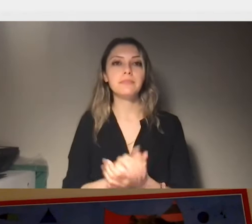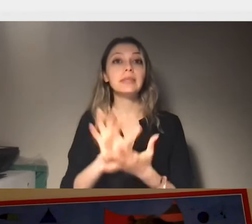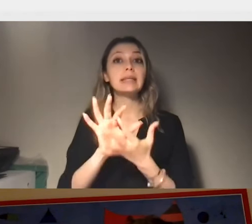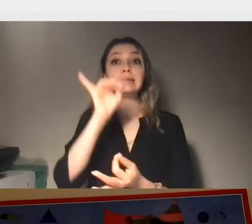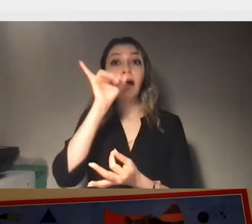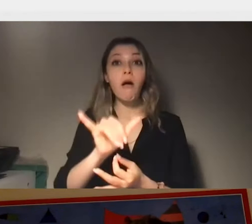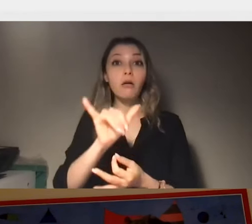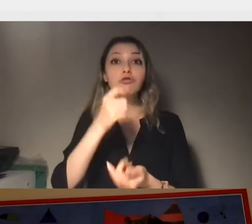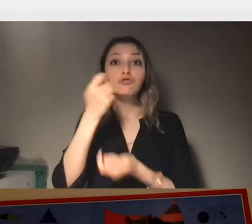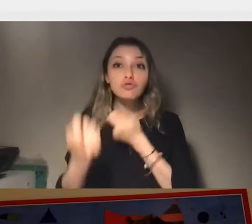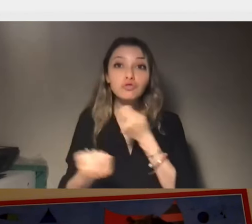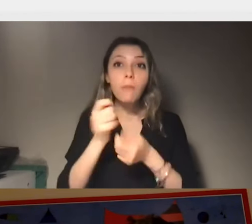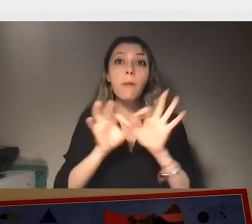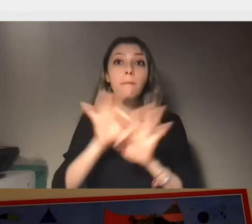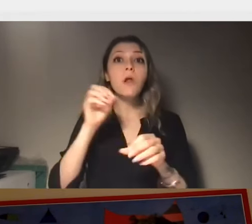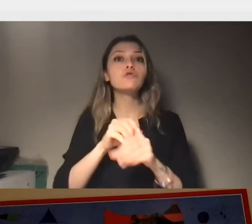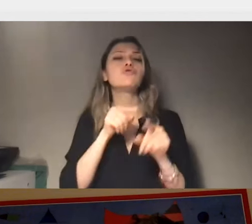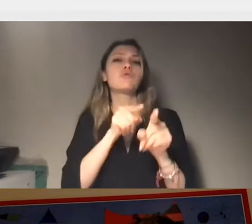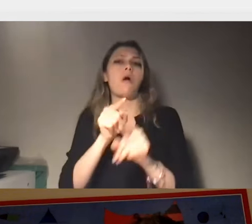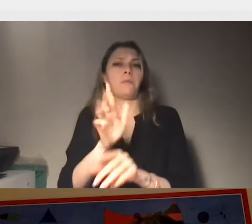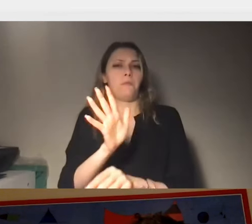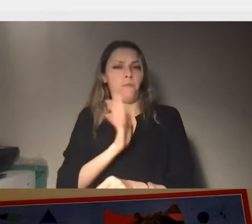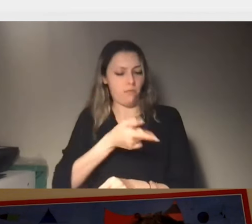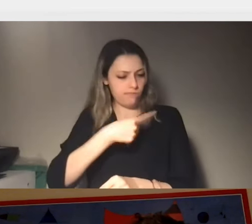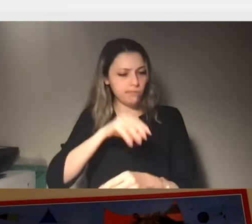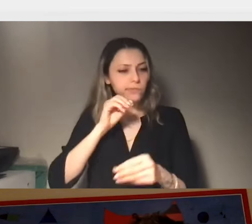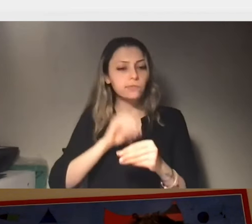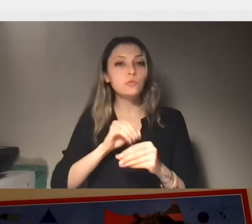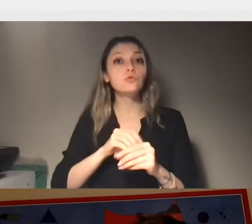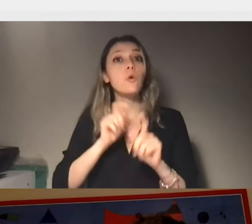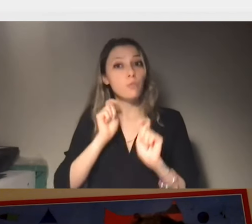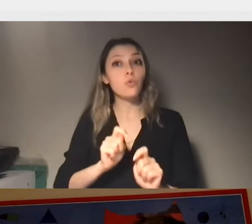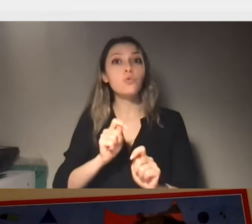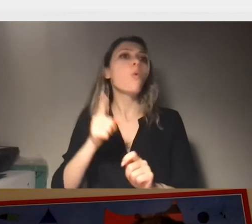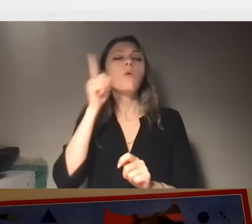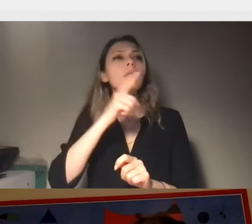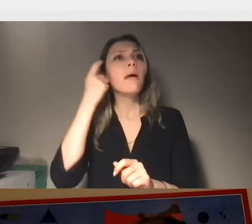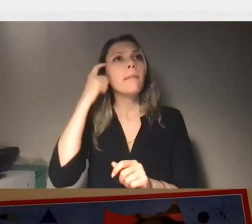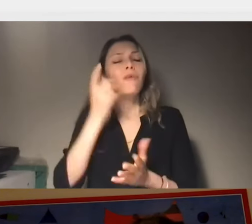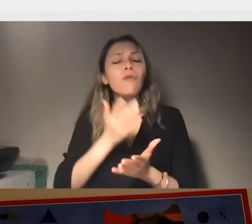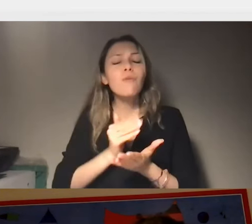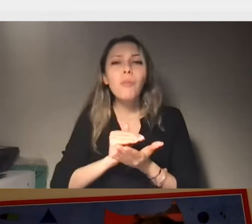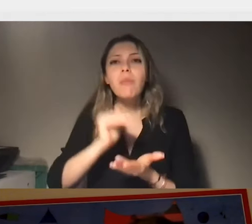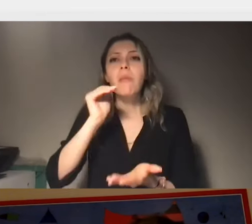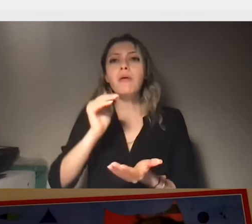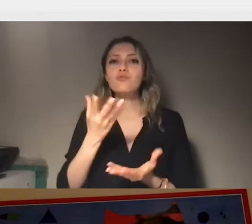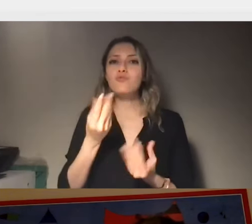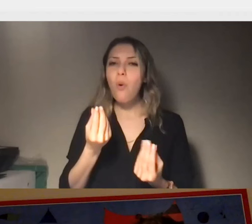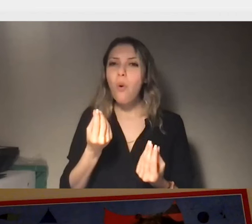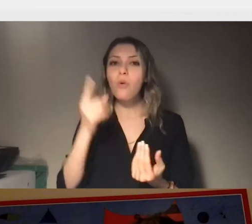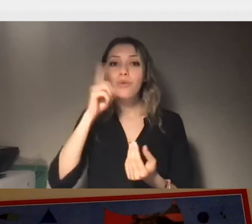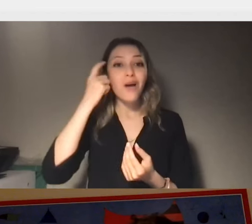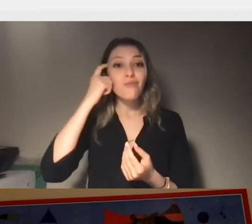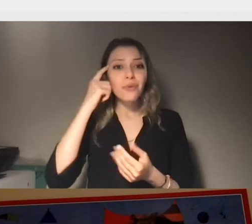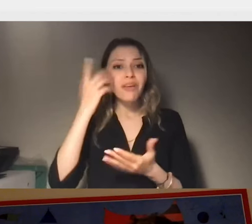planını da aynı zamanda izliyoruz biz. Ve dolayısıyla aslında birikmiş bir bilgi var. Hem bu bilgiyi aslında daha geniş